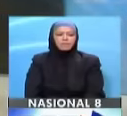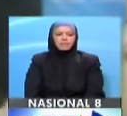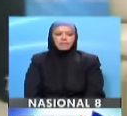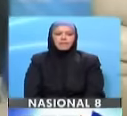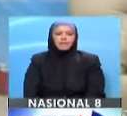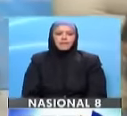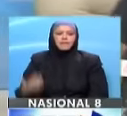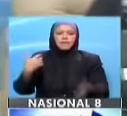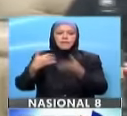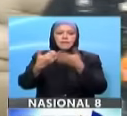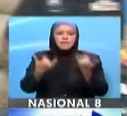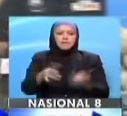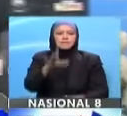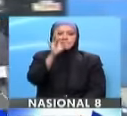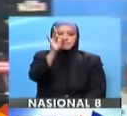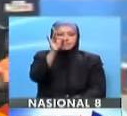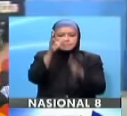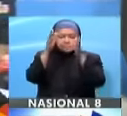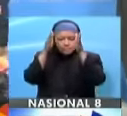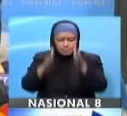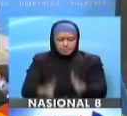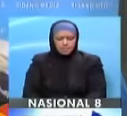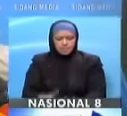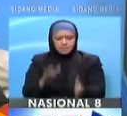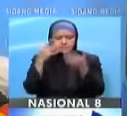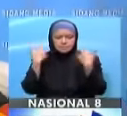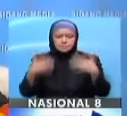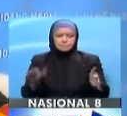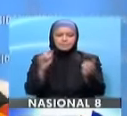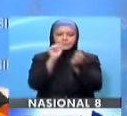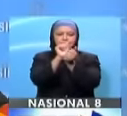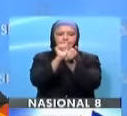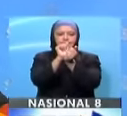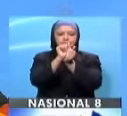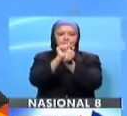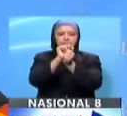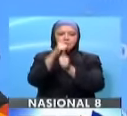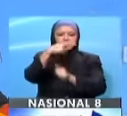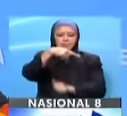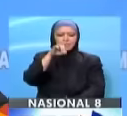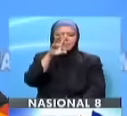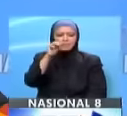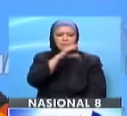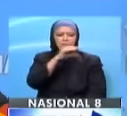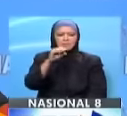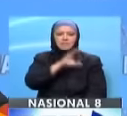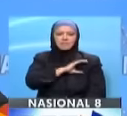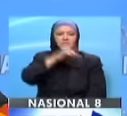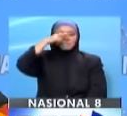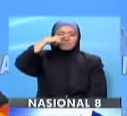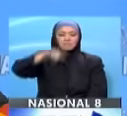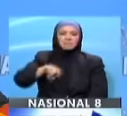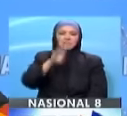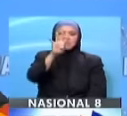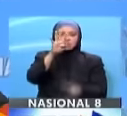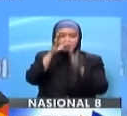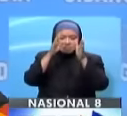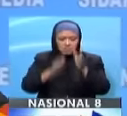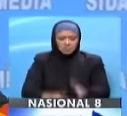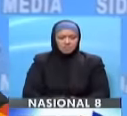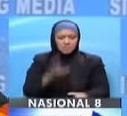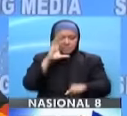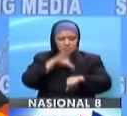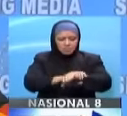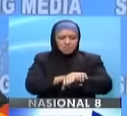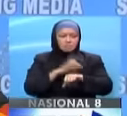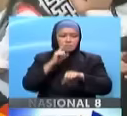Setakat ini juga 8 individu telah ditahan PDRM dan polis Thailand. Sebelum ini 4 warga tempatan yang ditahan mempunyai rekod